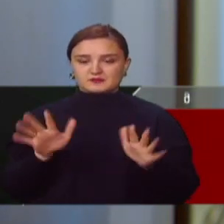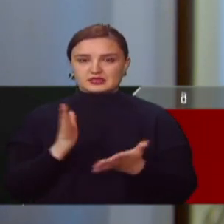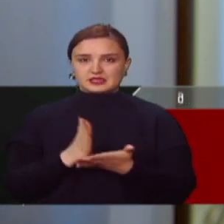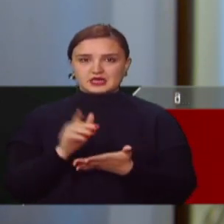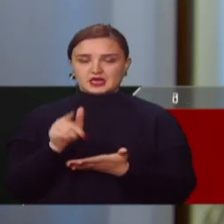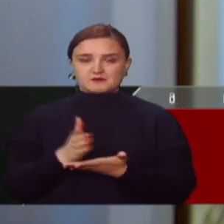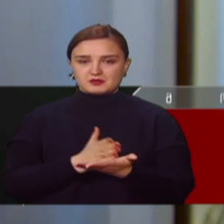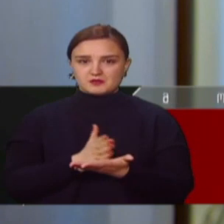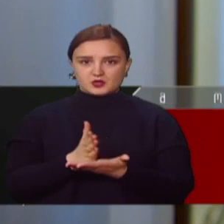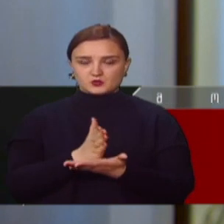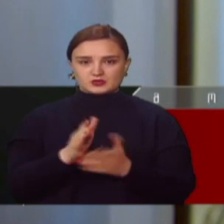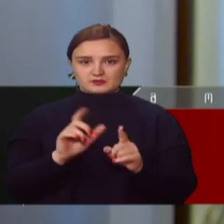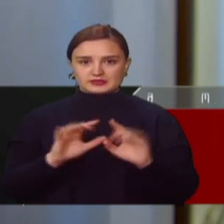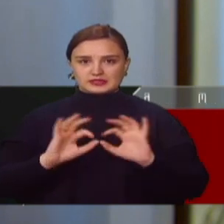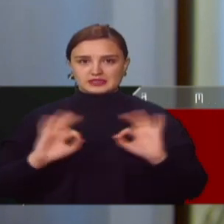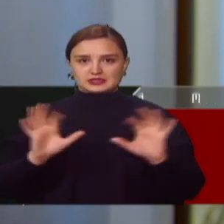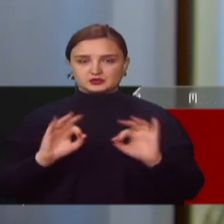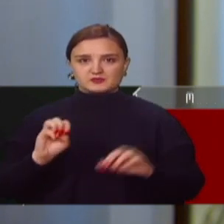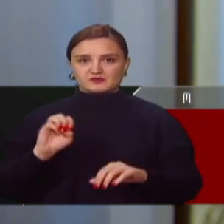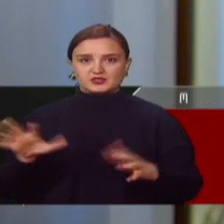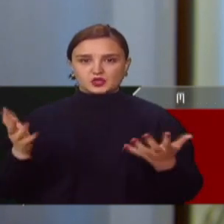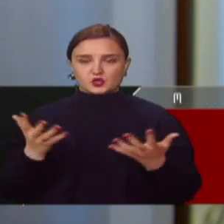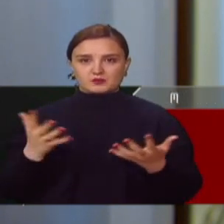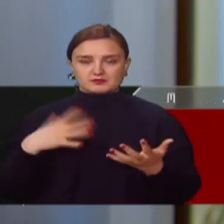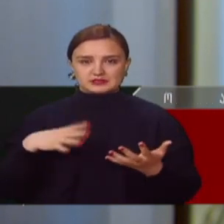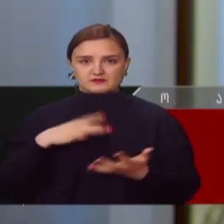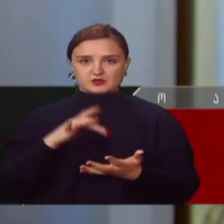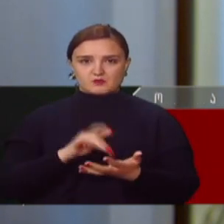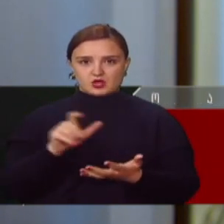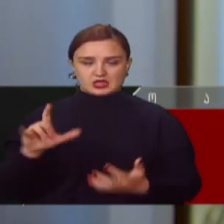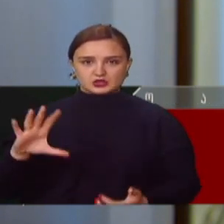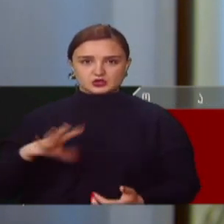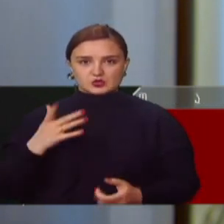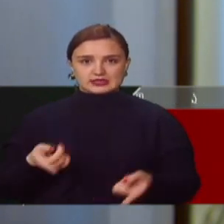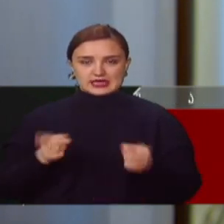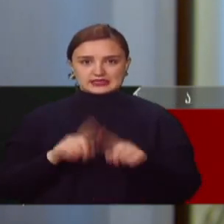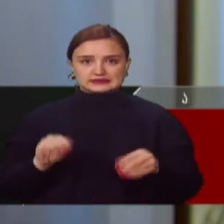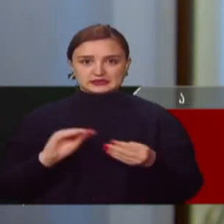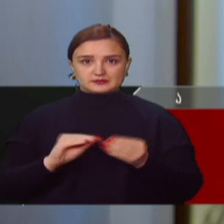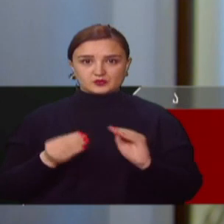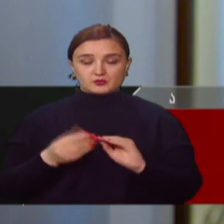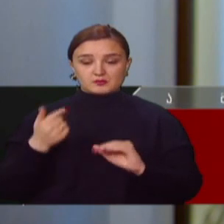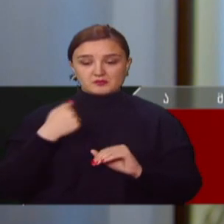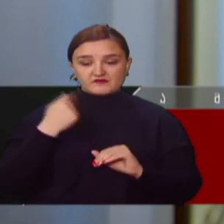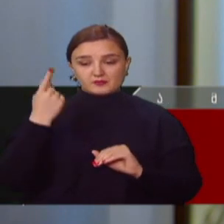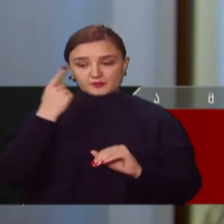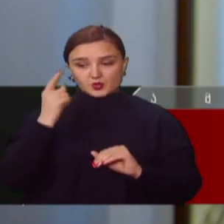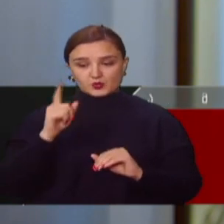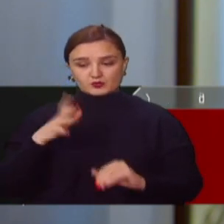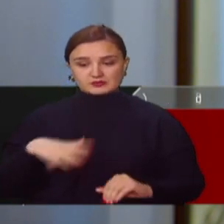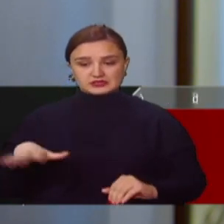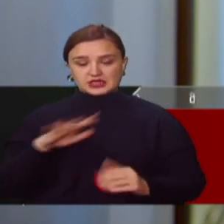მიმართულებით, ასე ვთქვათ, ნასაუბრები, ვიდრე რომელიმე საქართველოს მოქალაქის ქონია ესეთი პრობლემა. ამიტომ მე ვფიქრობ, რომ